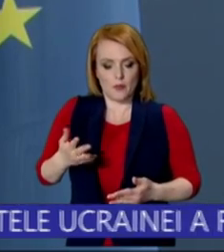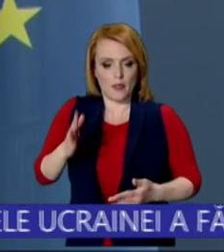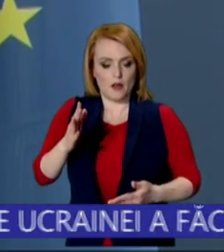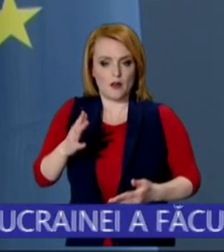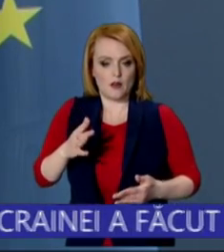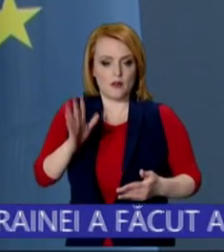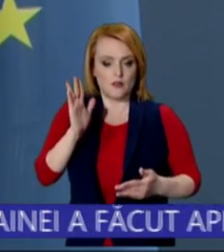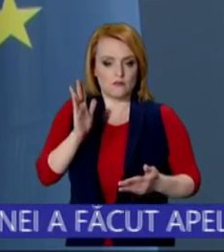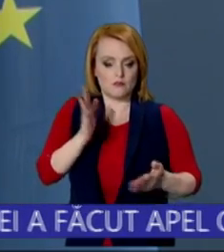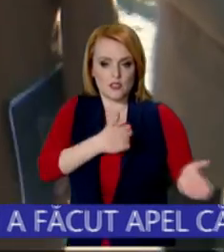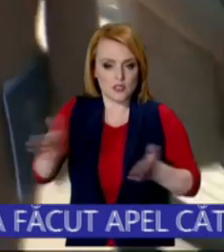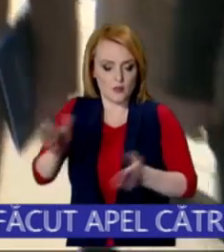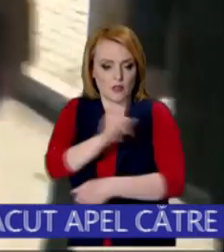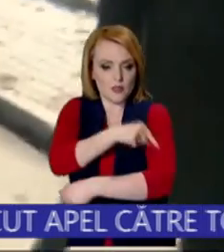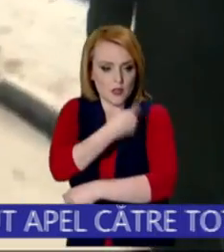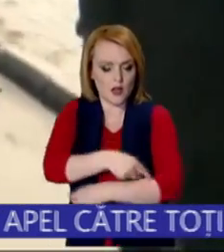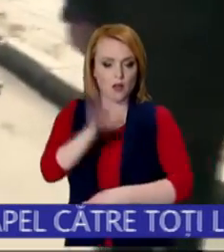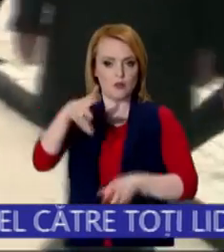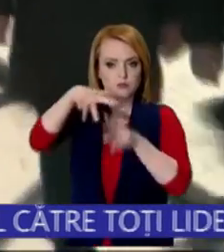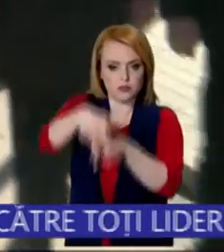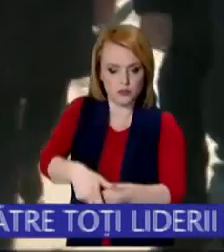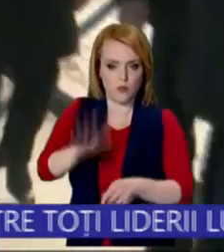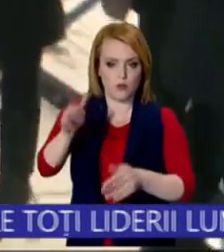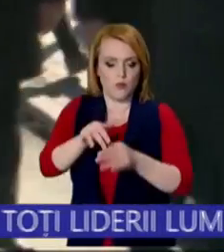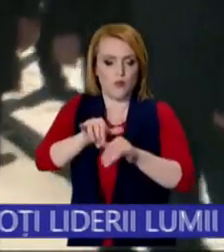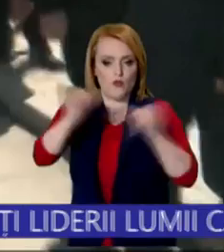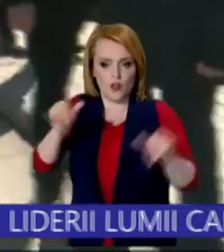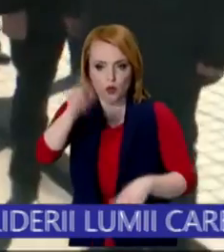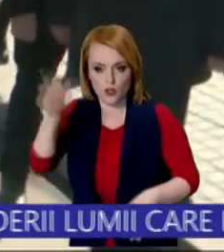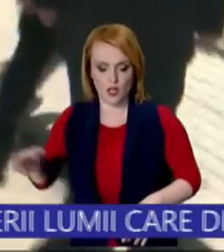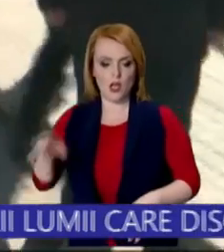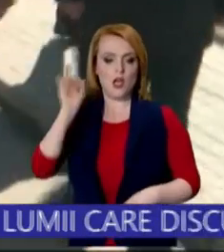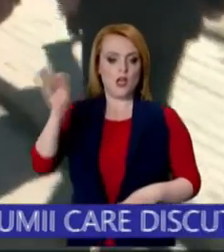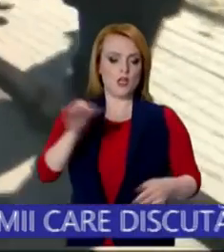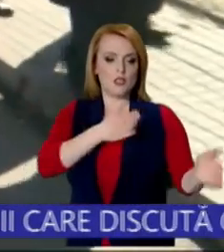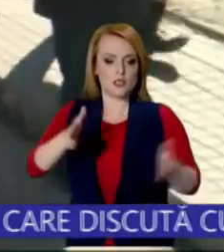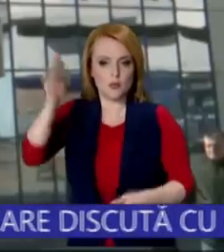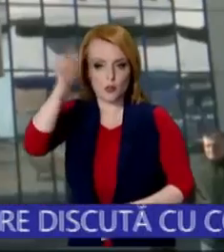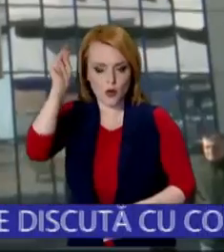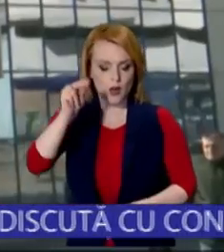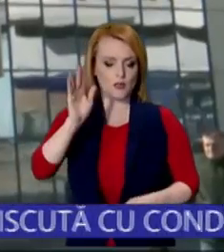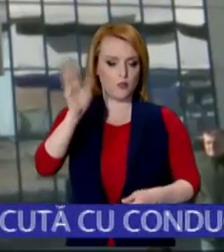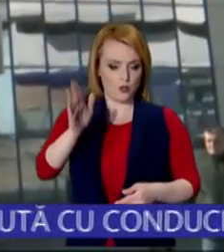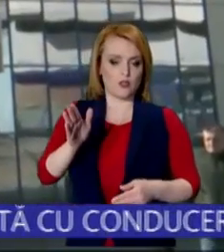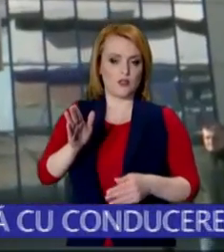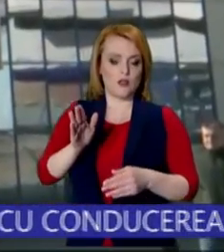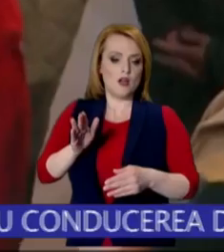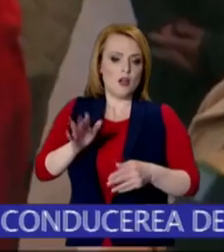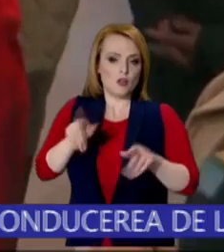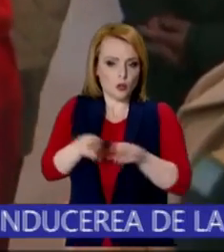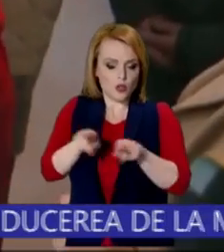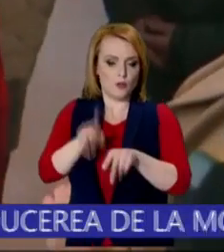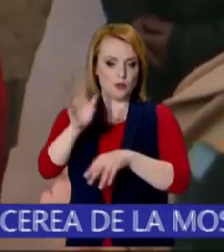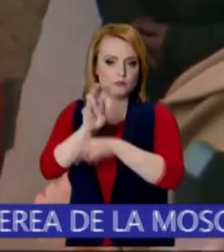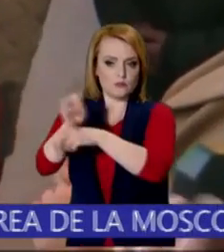spitale acestei noi situații. Ministra de Externe de la Berlin, Annalena Baerbock, a vizitat și centrul de plasament